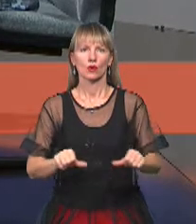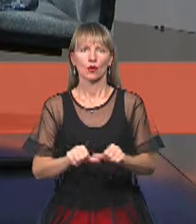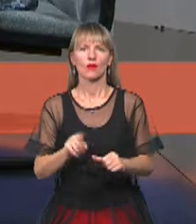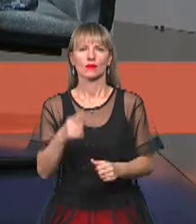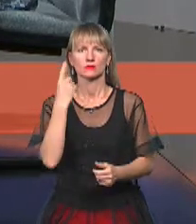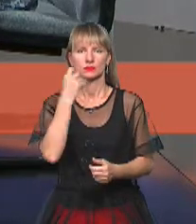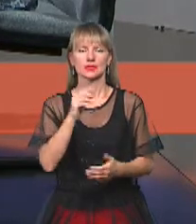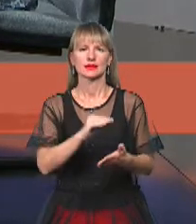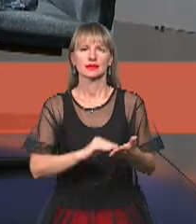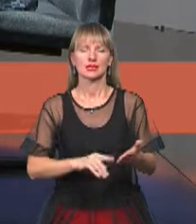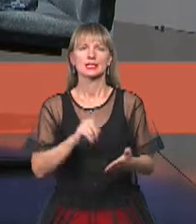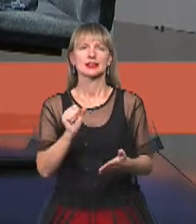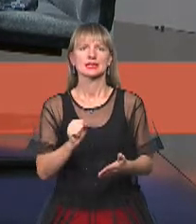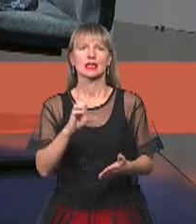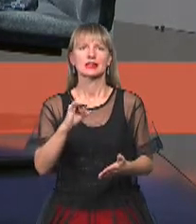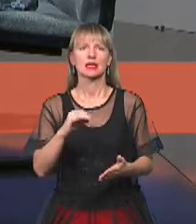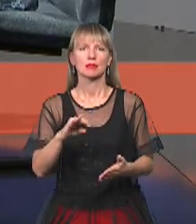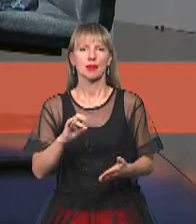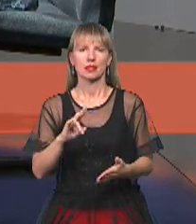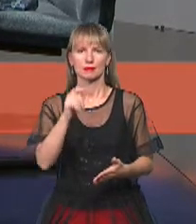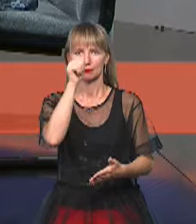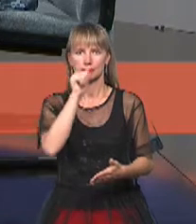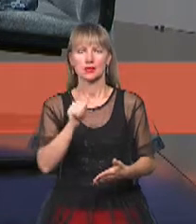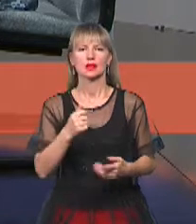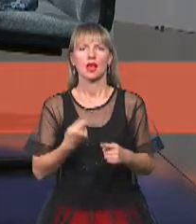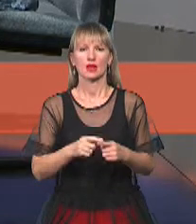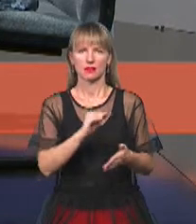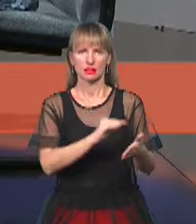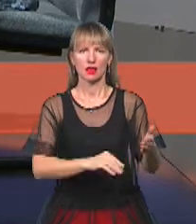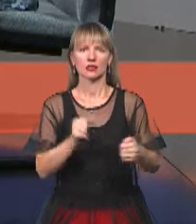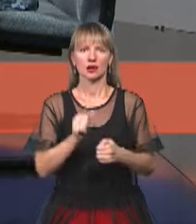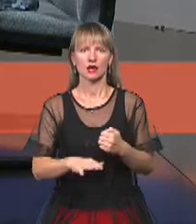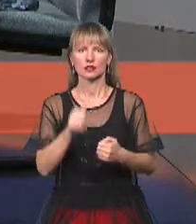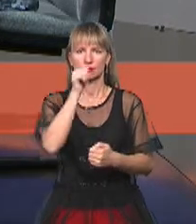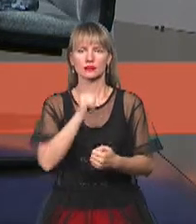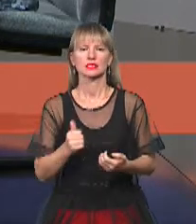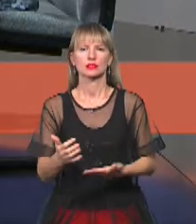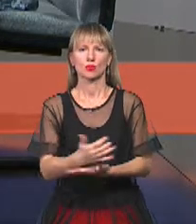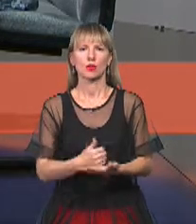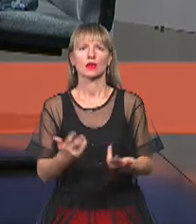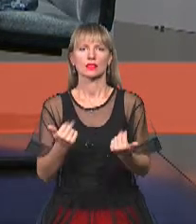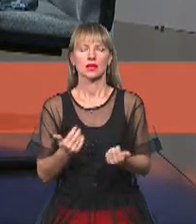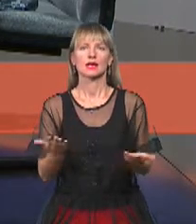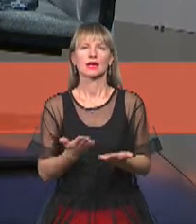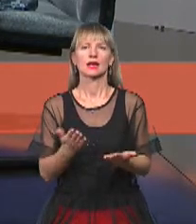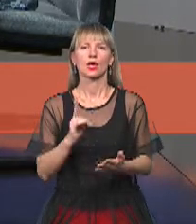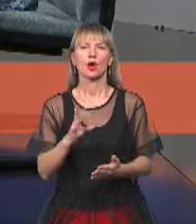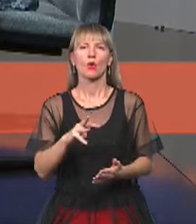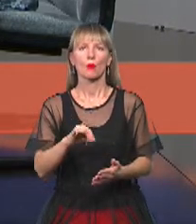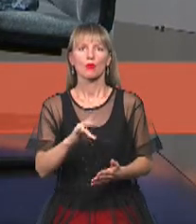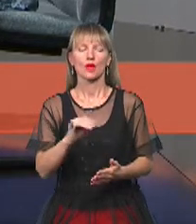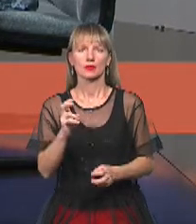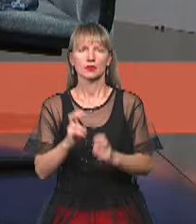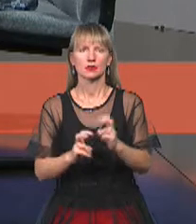за серпень місяць. Я так розумію, що ці дані збираються щомісяця, так? І можна аналізувати, які комунальні підприємства, керуючі компанії,